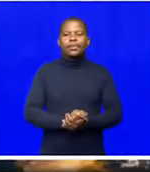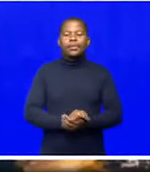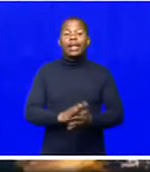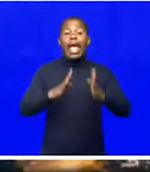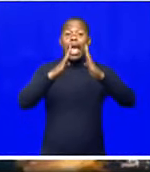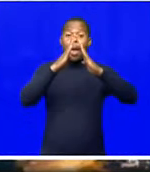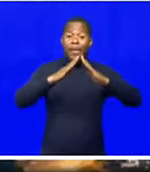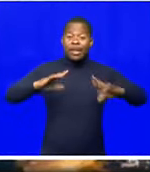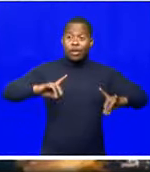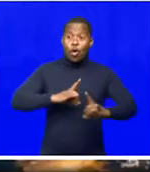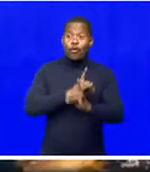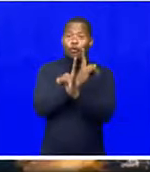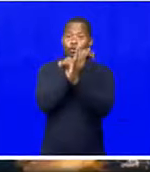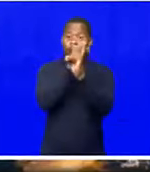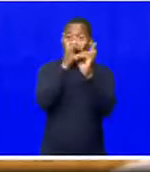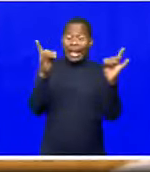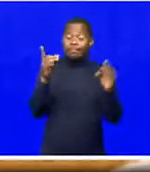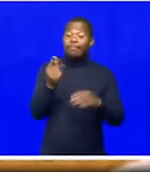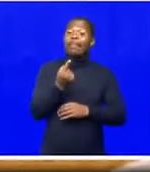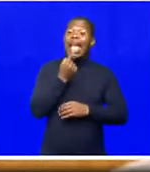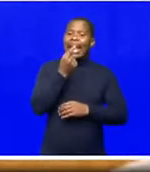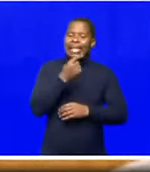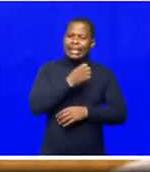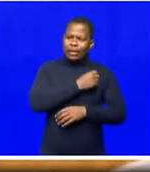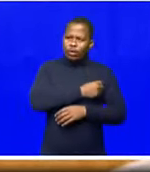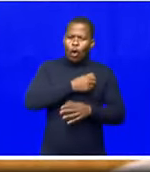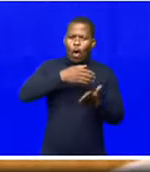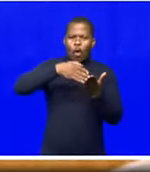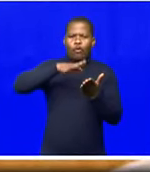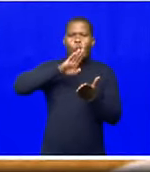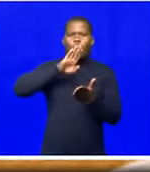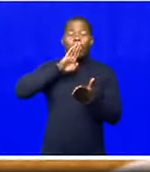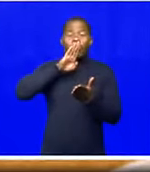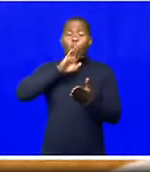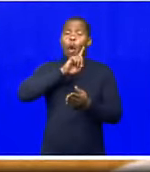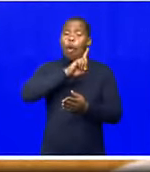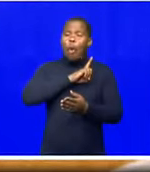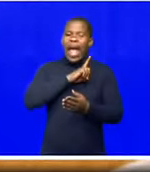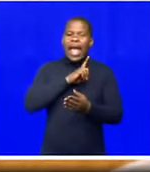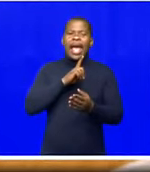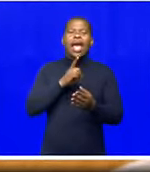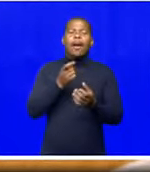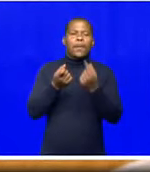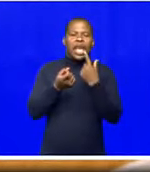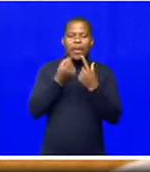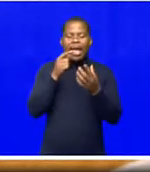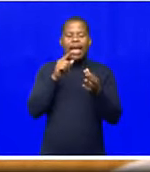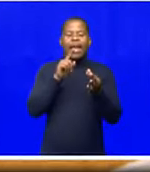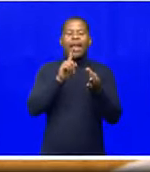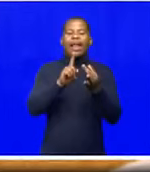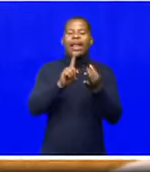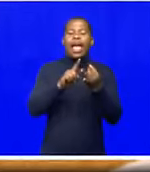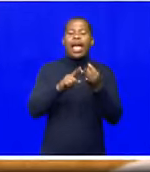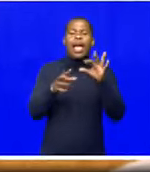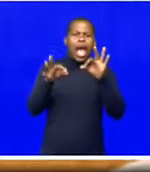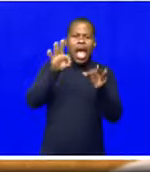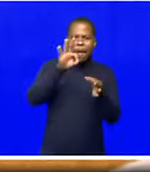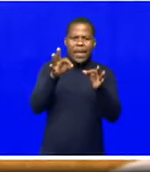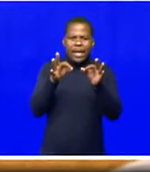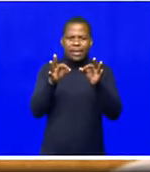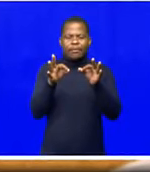Litiko letempilo lithandza ukwendlulisa ukucolisa esiveni ngekushoda kwemithi kanye nemaphilisi lathithe